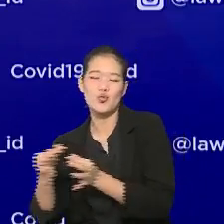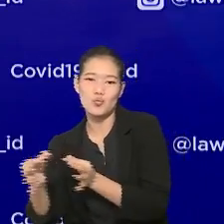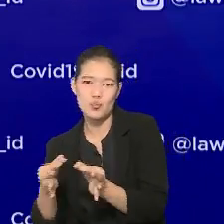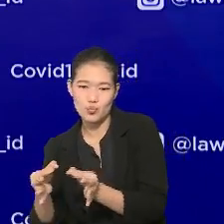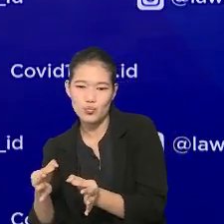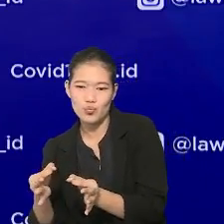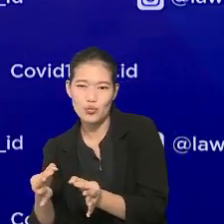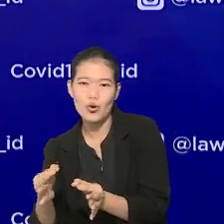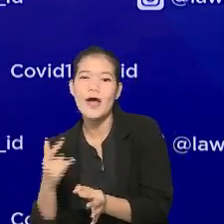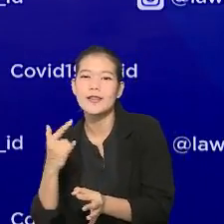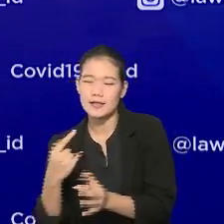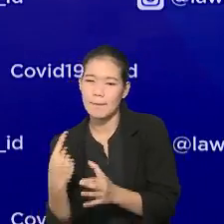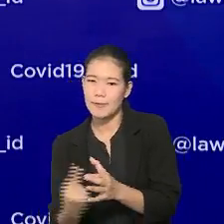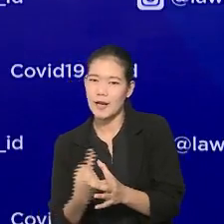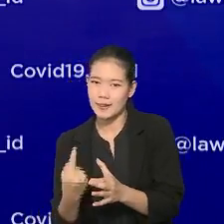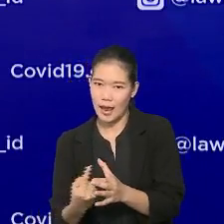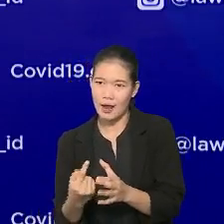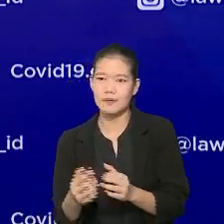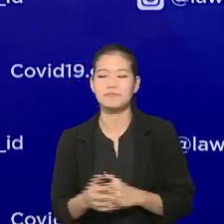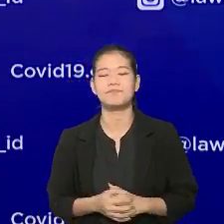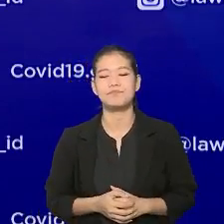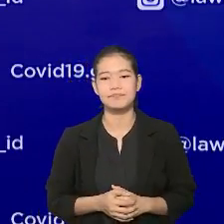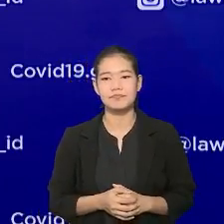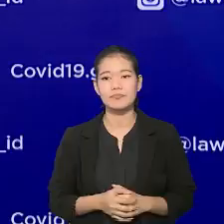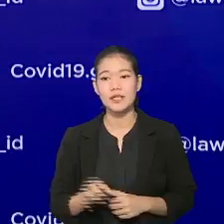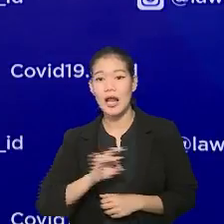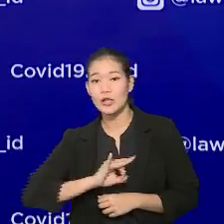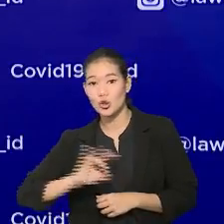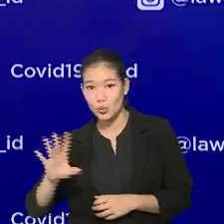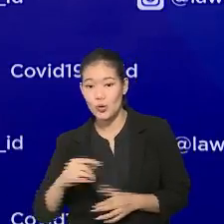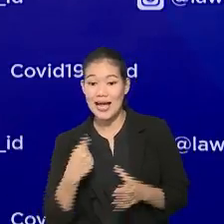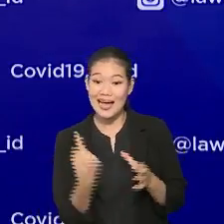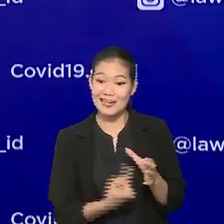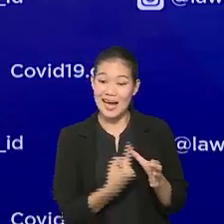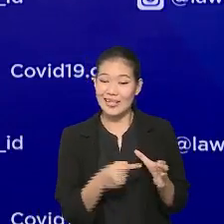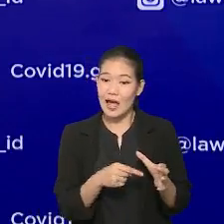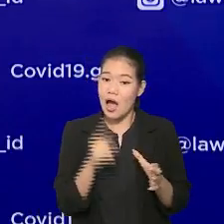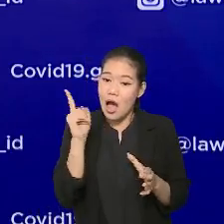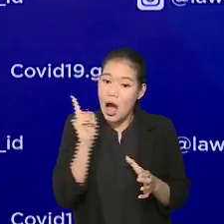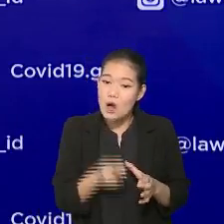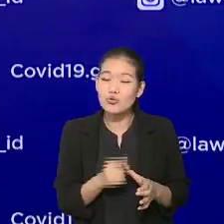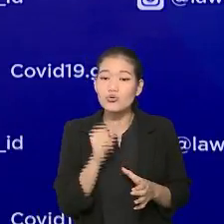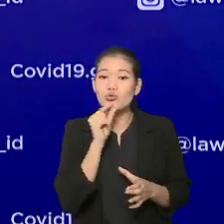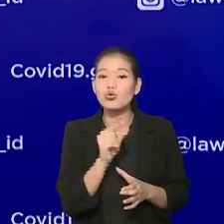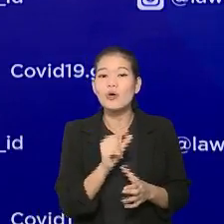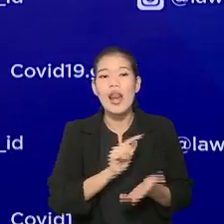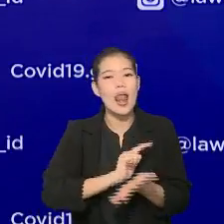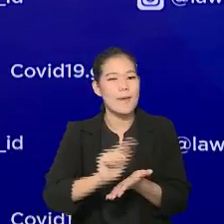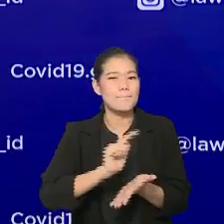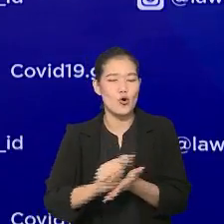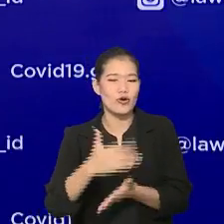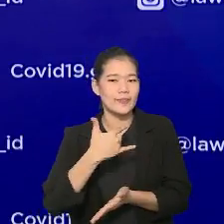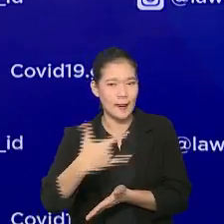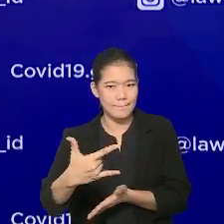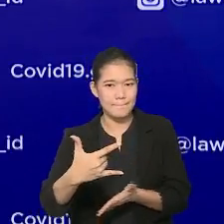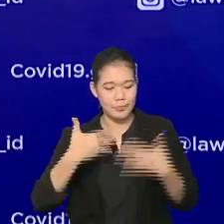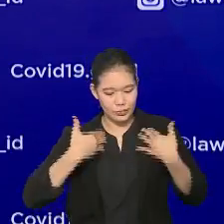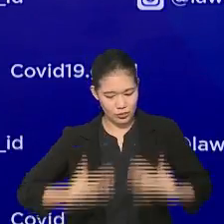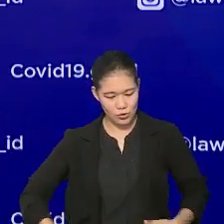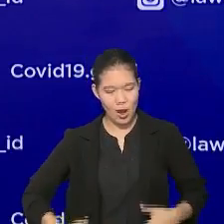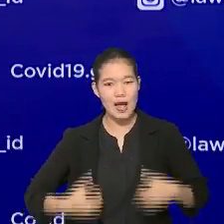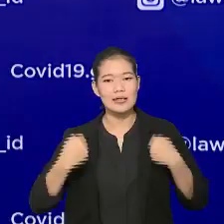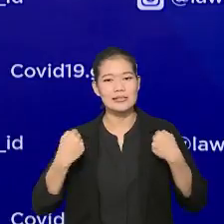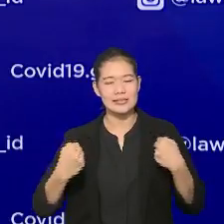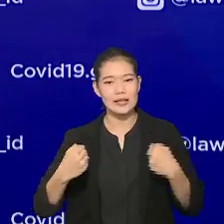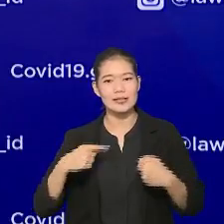tetap melakukan karantina. Selain itu, karantina juga diwajibkan untuk melaporkan kondisi kesehatan